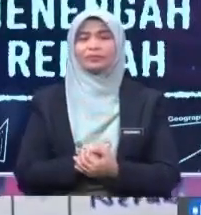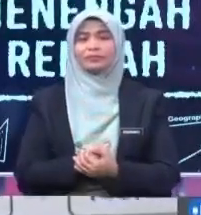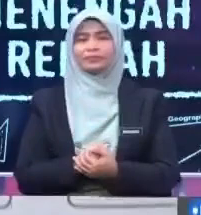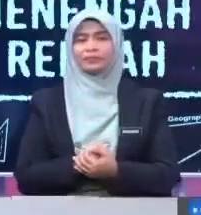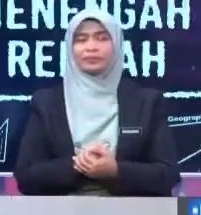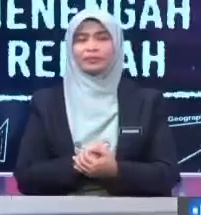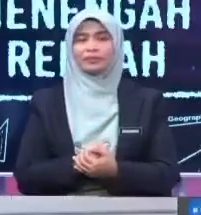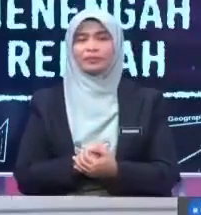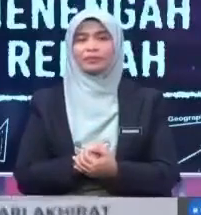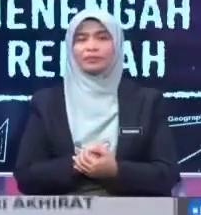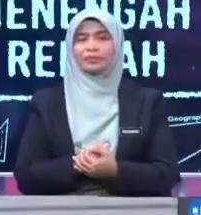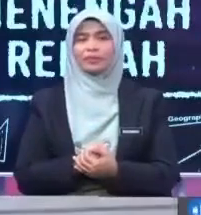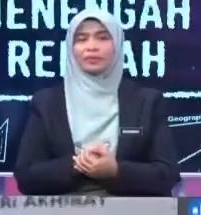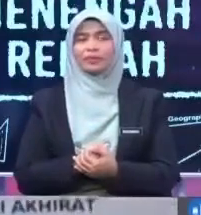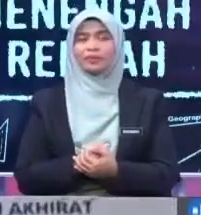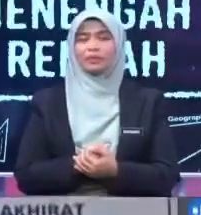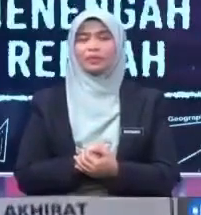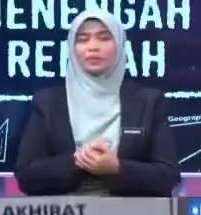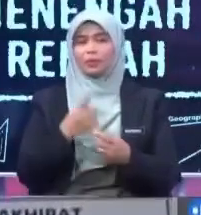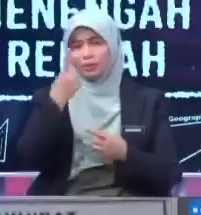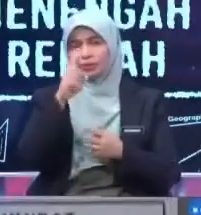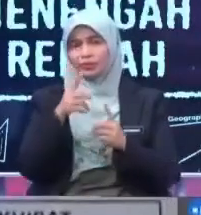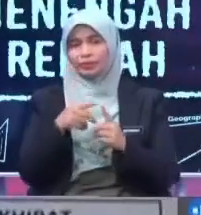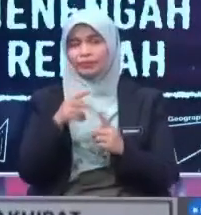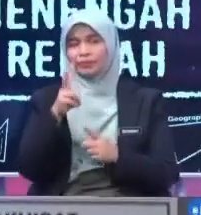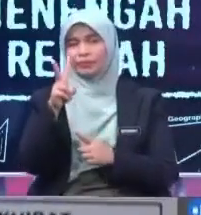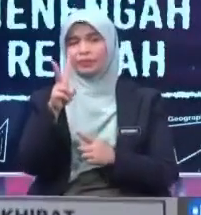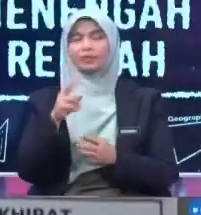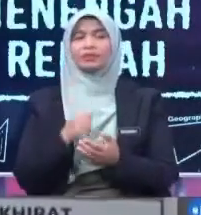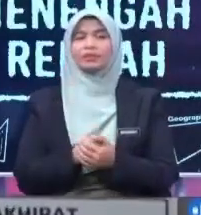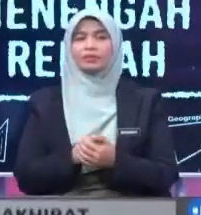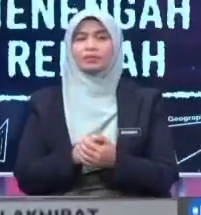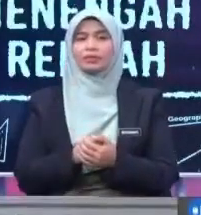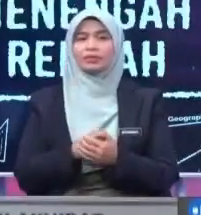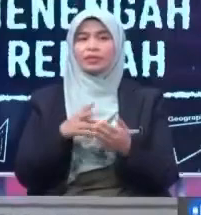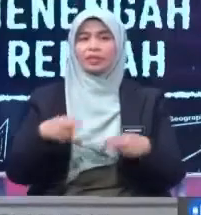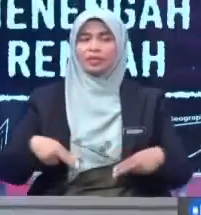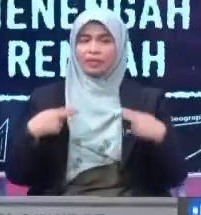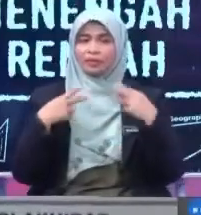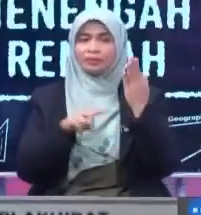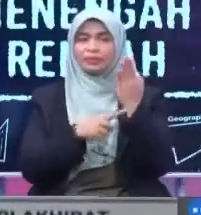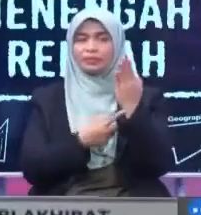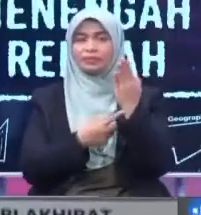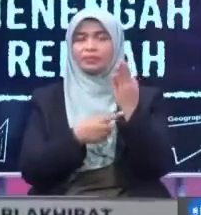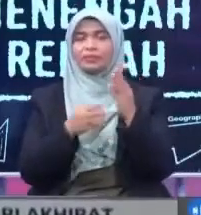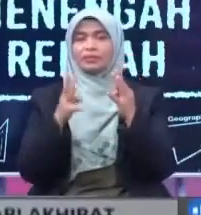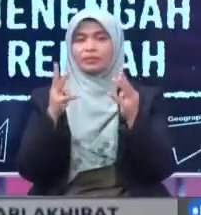Dan seterusnya untuk yang kedua ialah kebangkitan semula manusia.